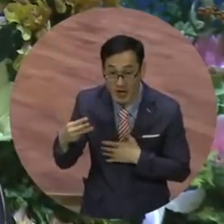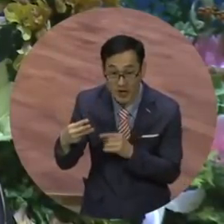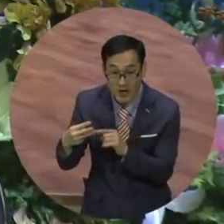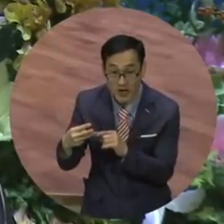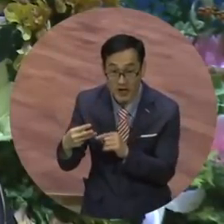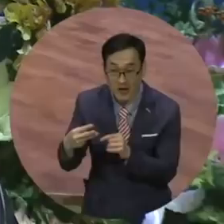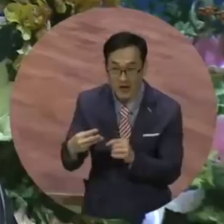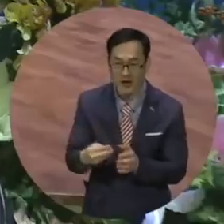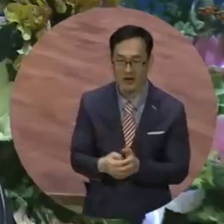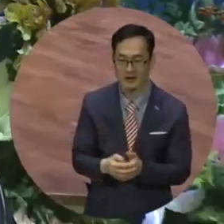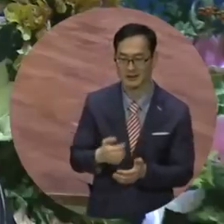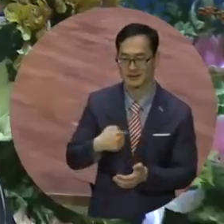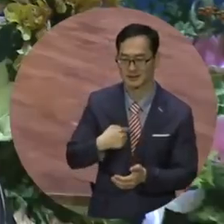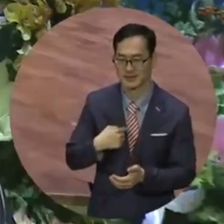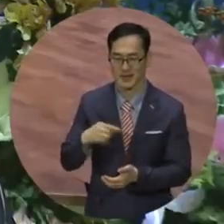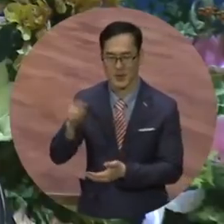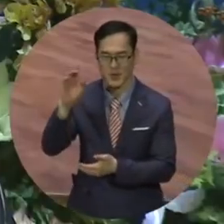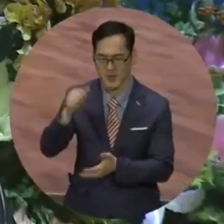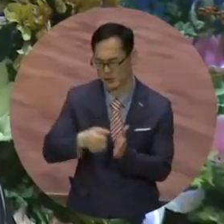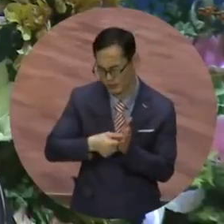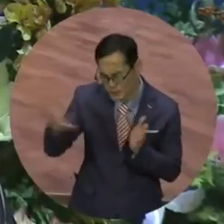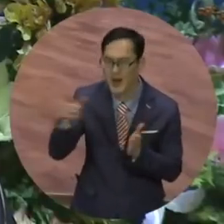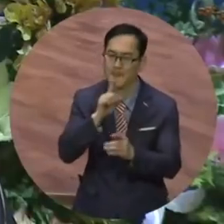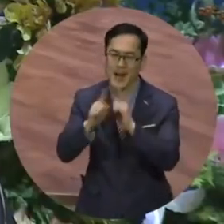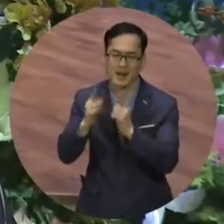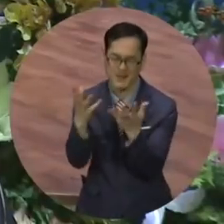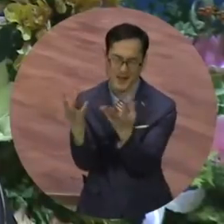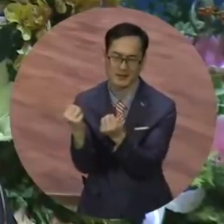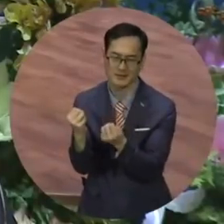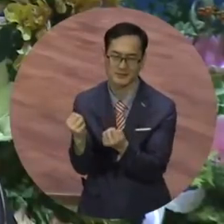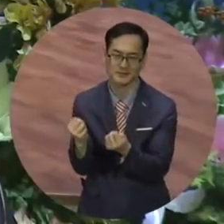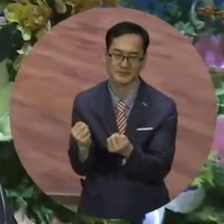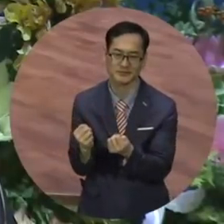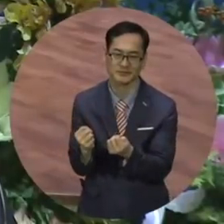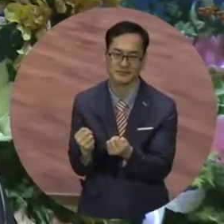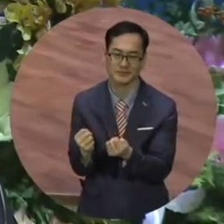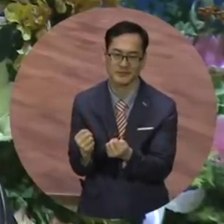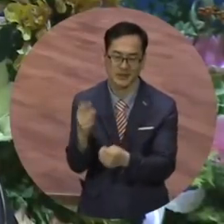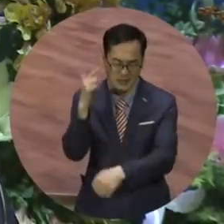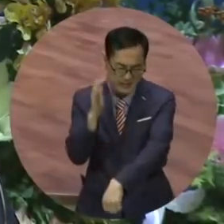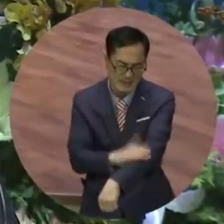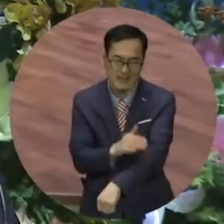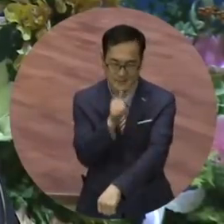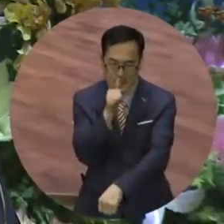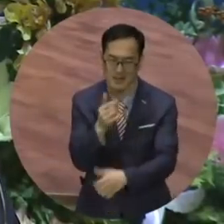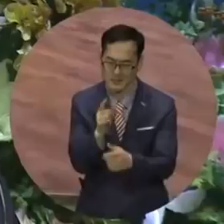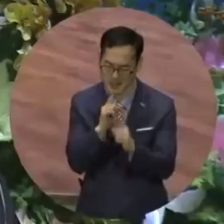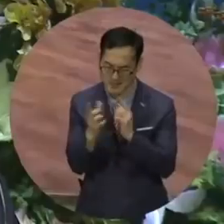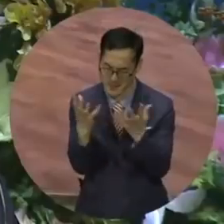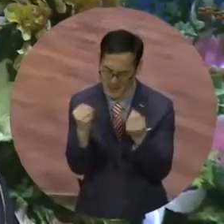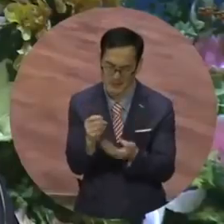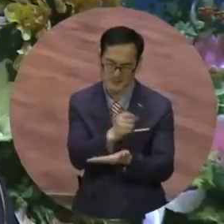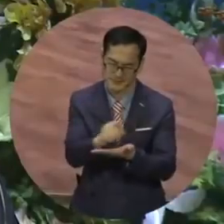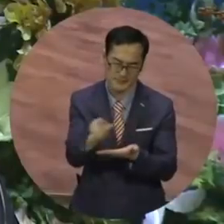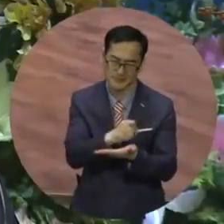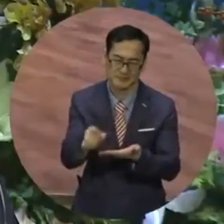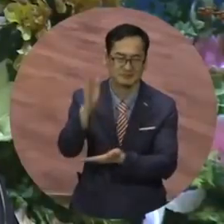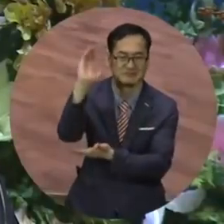자문 비슷한 게, 자문에 나오는 게 비슷한 말이 너무 많아요. 자문에. 아주 좋은 말 많아요.